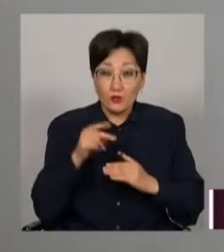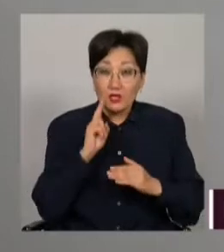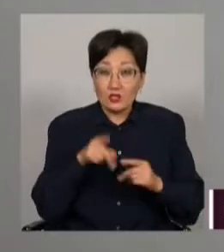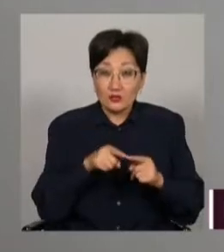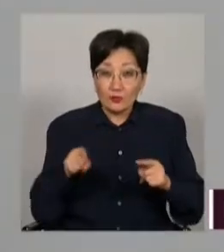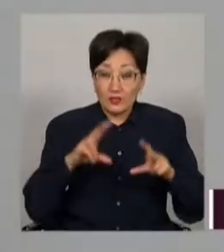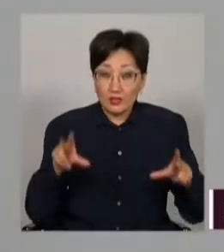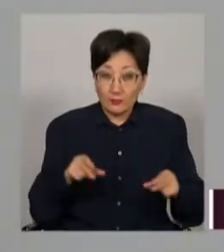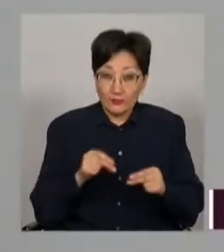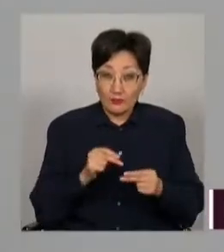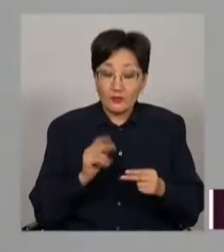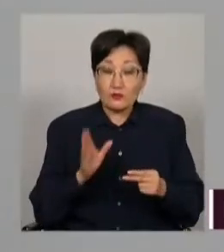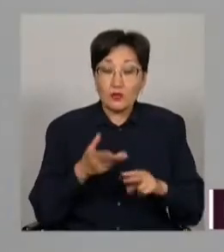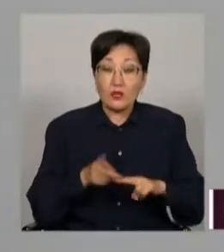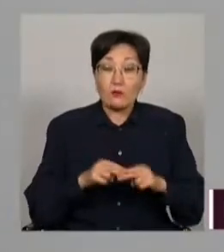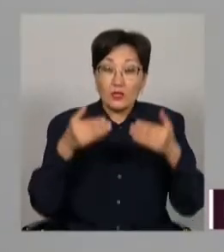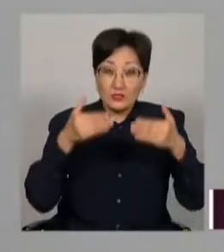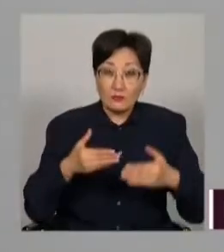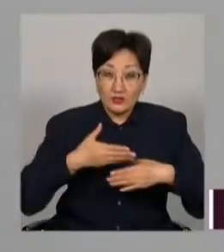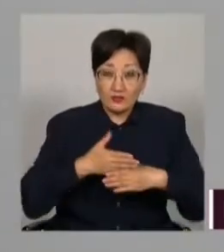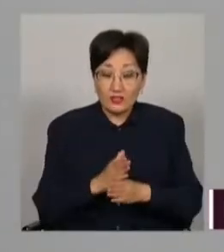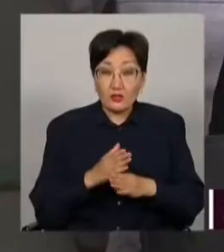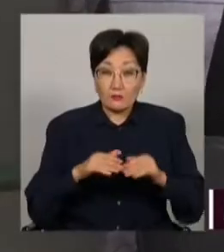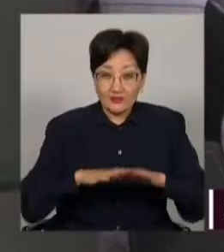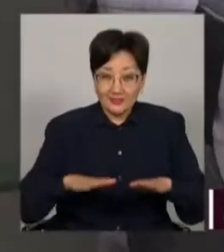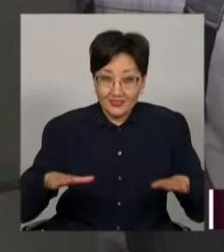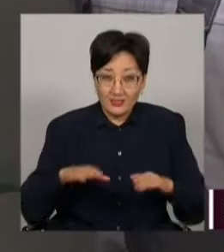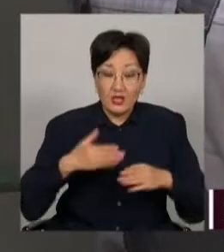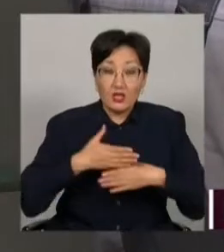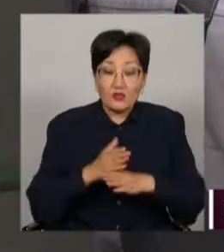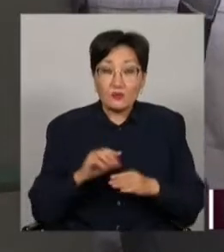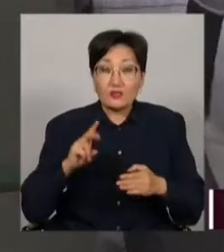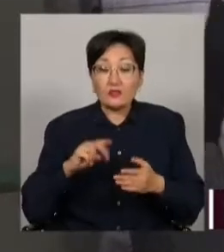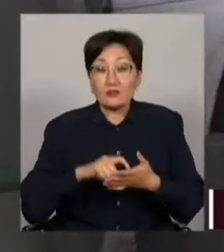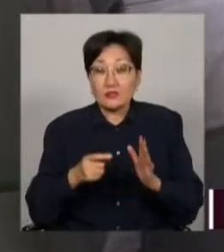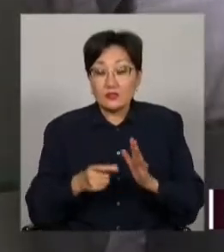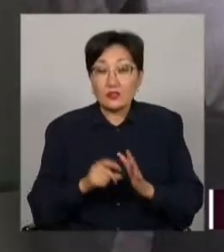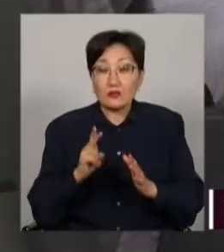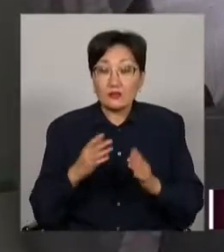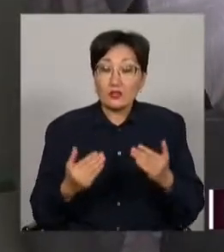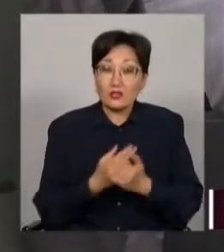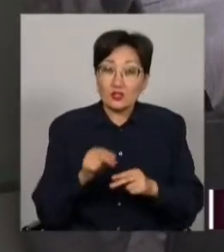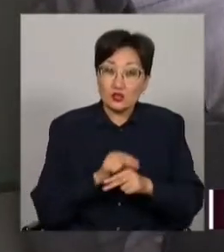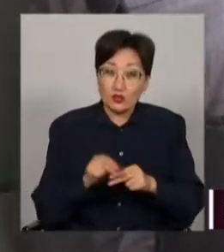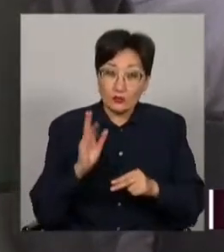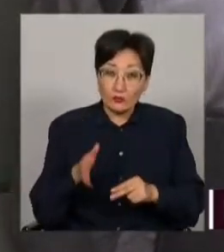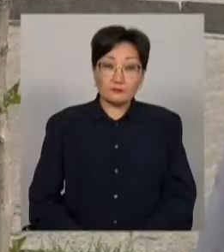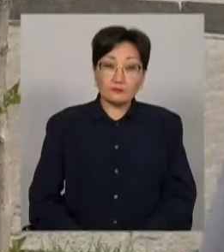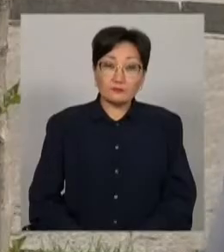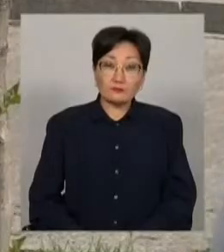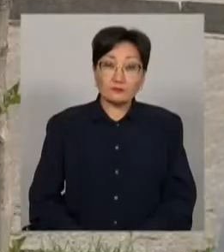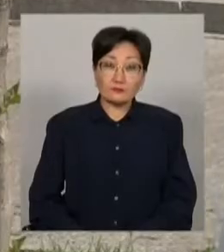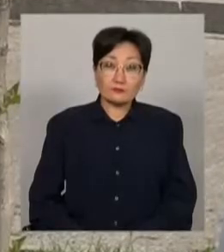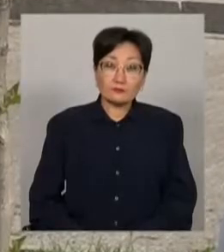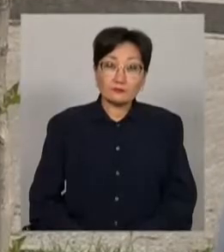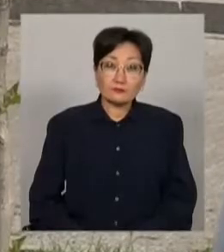дейін кепілдік береді. Сондықтан қабырғалары қақырып, едендері жарылған пәтерлер мен дәліздер қайта жөнделеді.